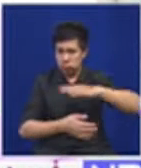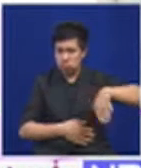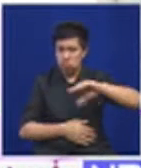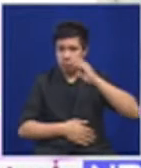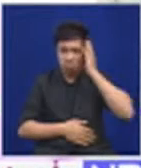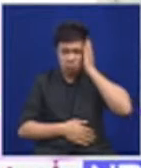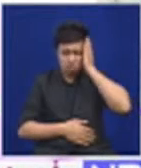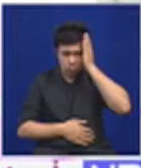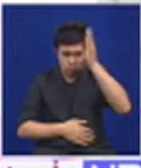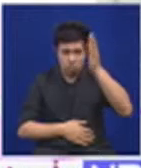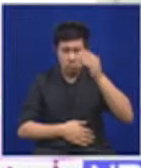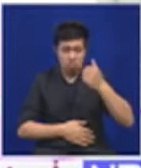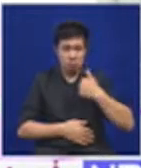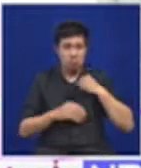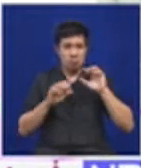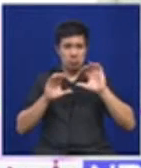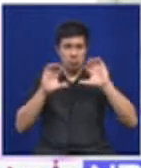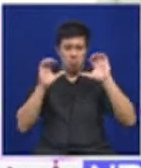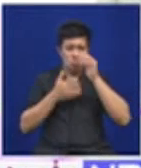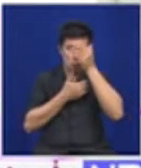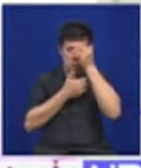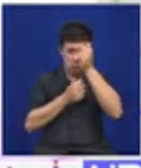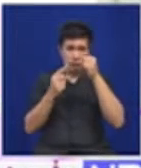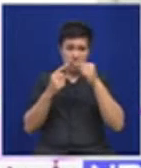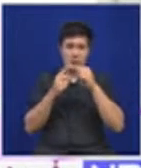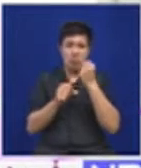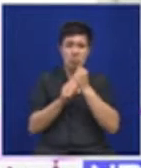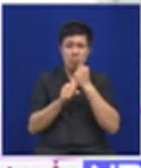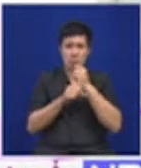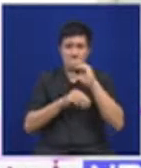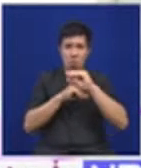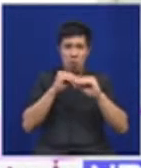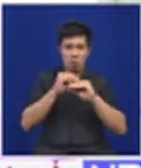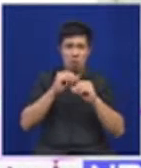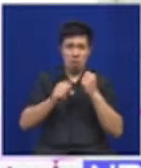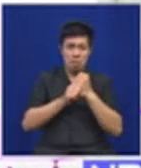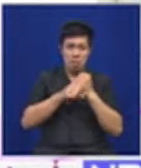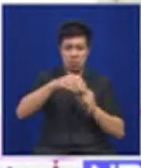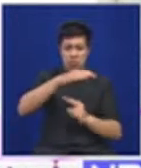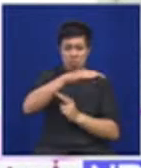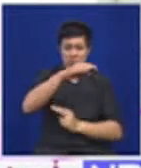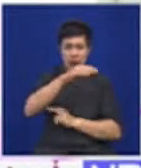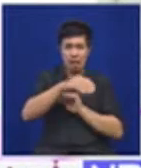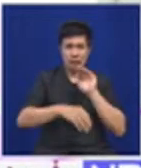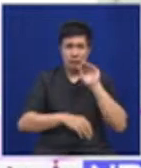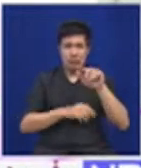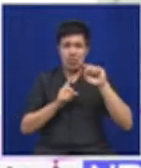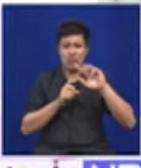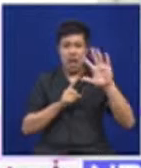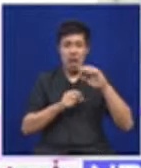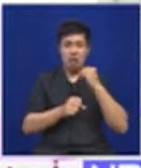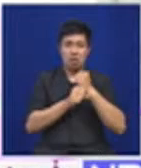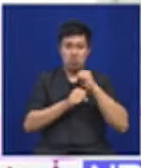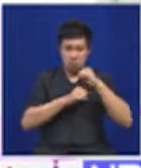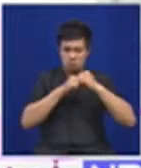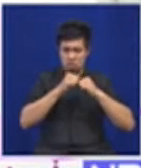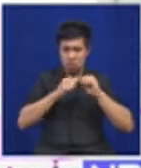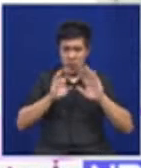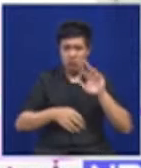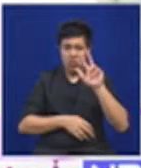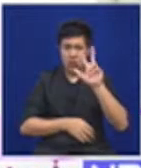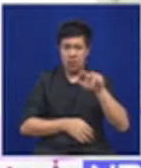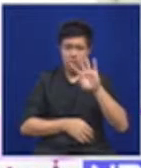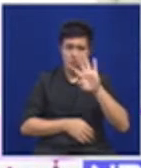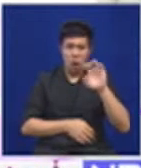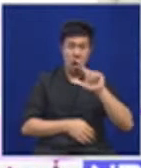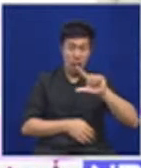ในอนาคตเนี่ยรัฐบาลให้ความสนใจกับจังหวัดบึงการเราจะมีการสร้างสะพานแห่งที่ห้าจากมูลค่าการก่อสร้างประมาณ 3,400 ล้าน